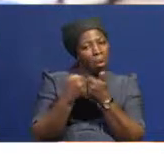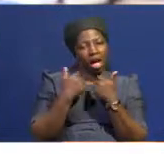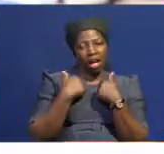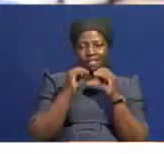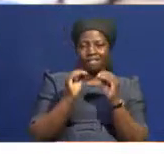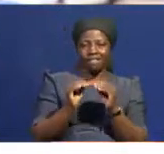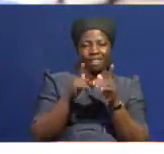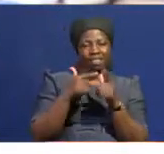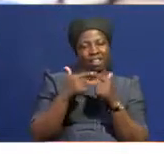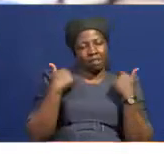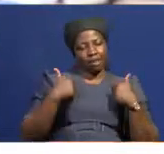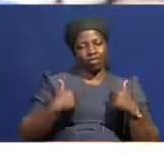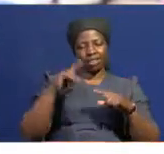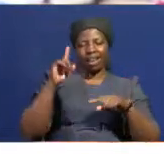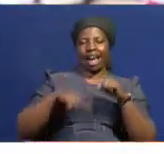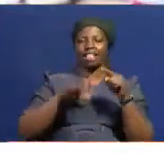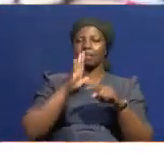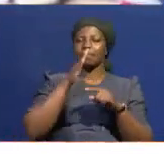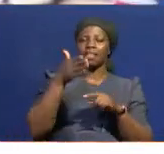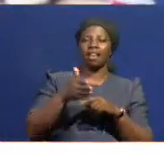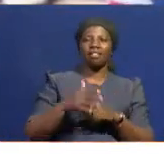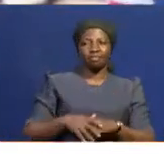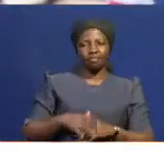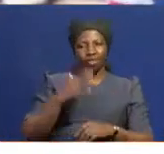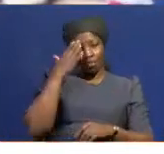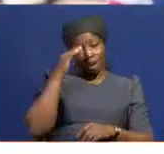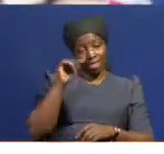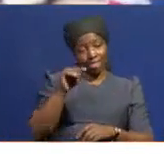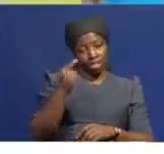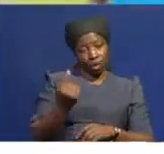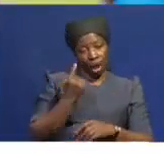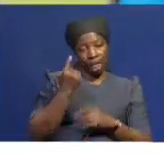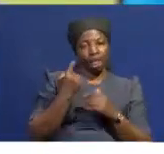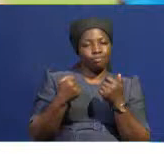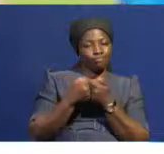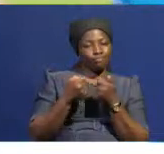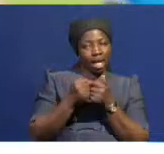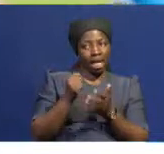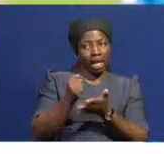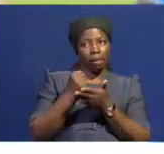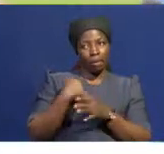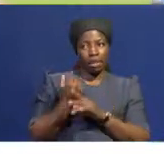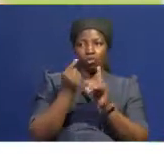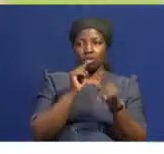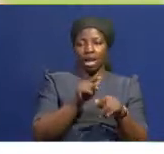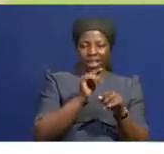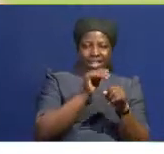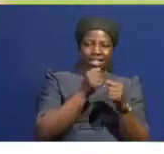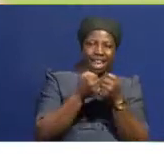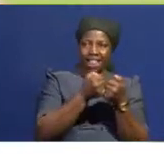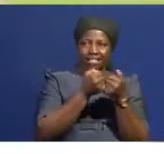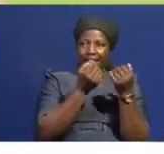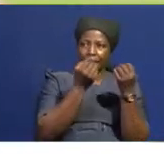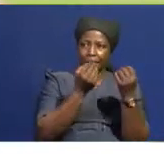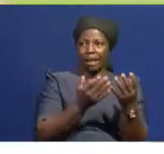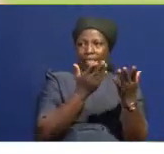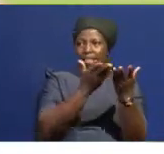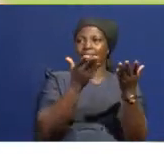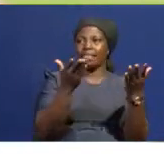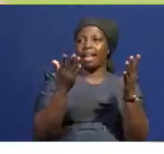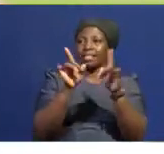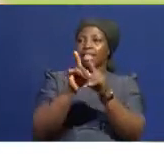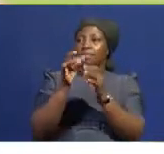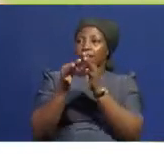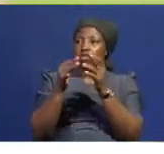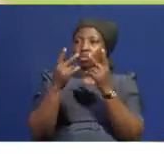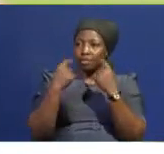hapa kwa sababu ni ligi tu ndelifanya tukaza kuja hapa na kukua hapa. Changamoto ziko mingi kila mahali sababu kijaribu kuangalia hata